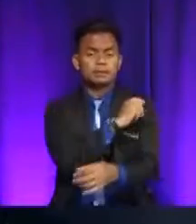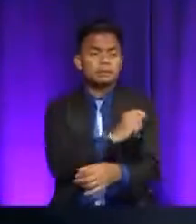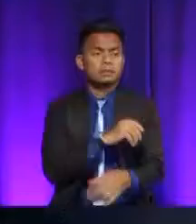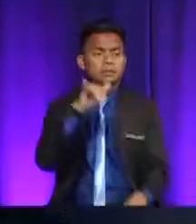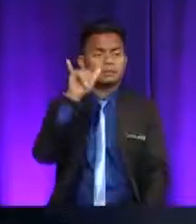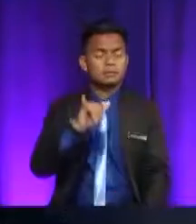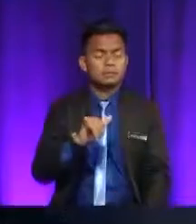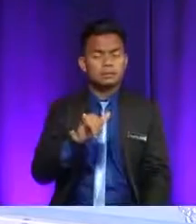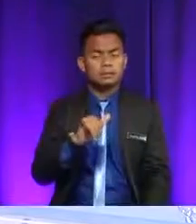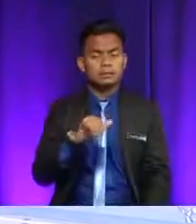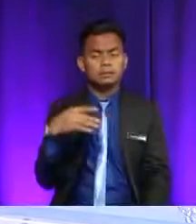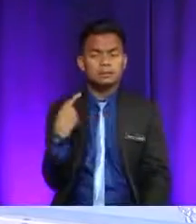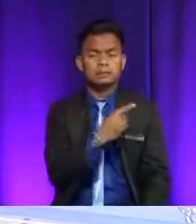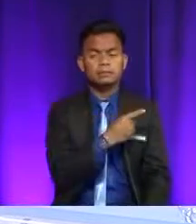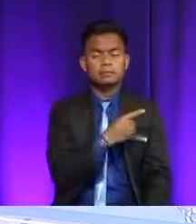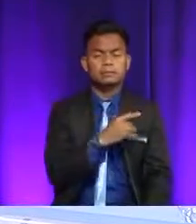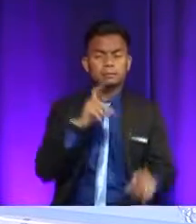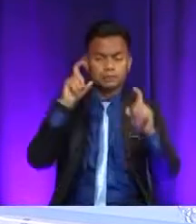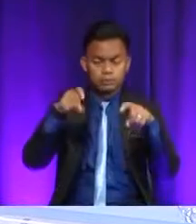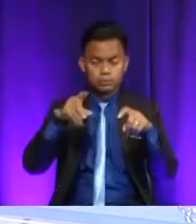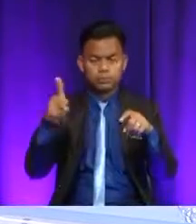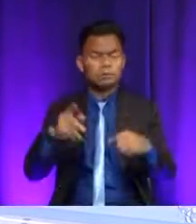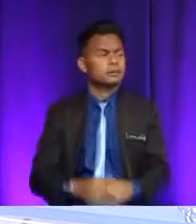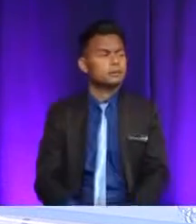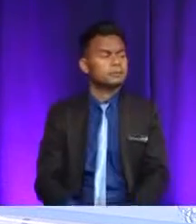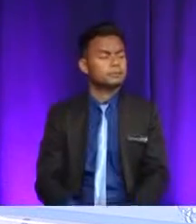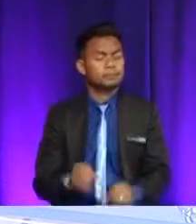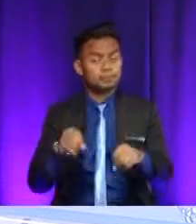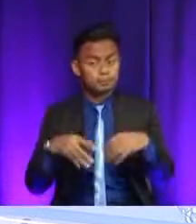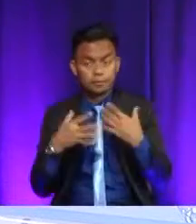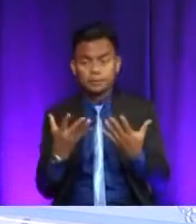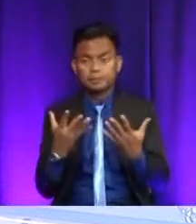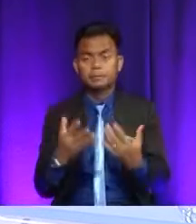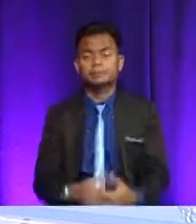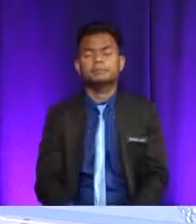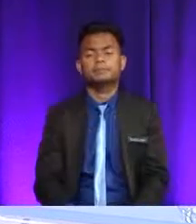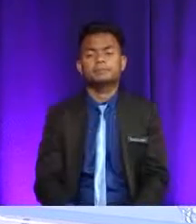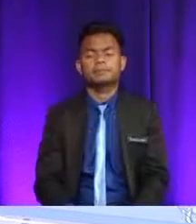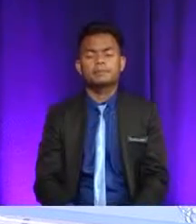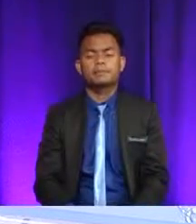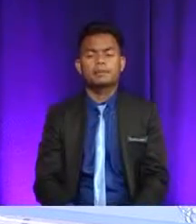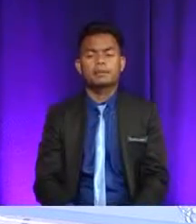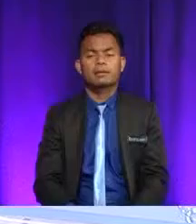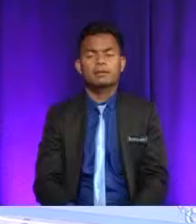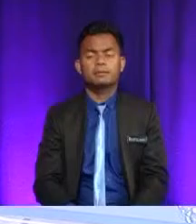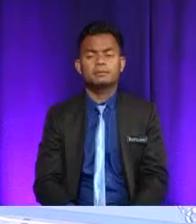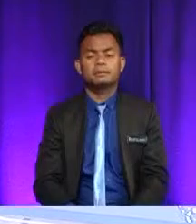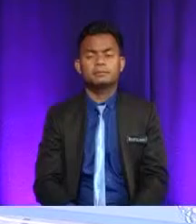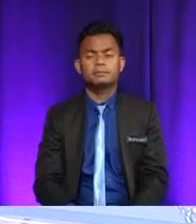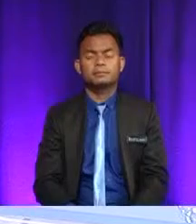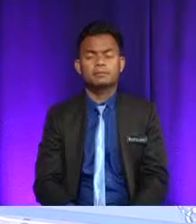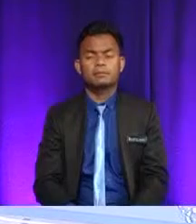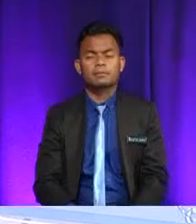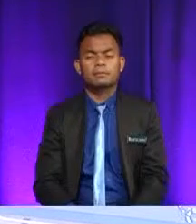keluar berapa banyak tenaga minimal yang seperti ini tenaga cahaya untuk membebaskan elektronik dari